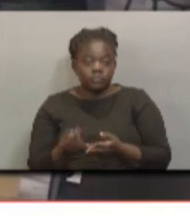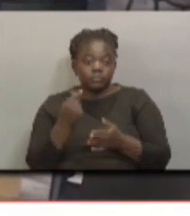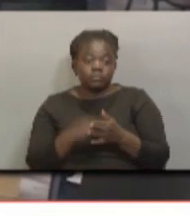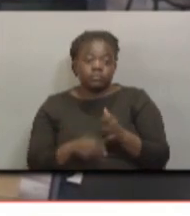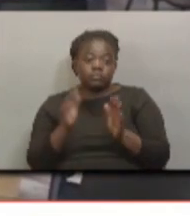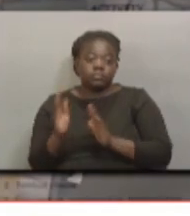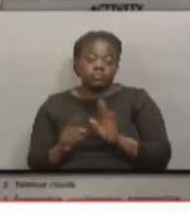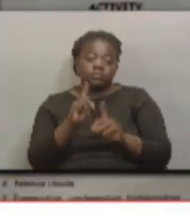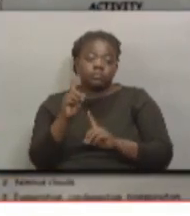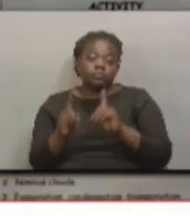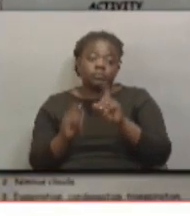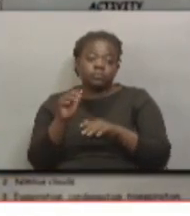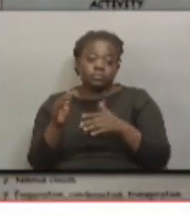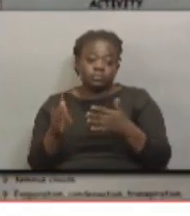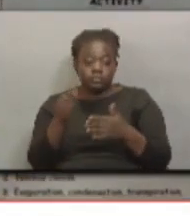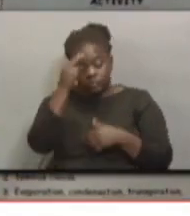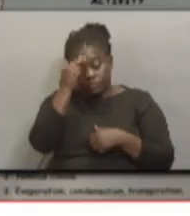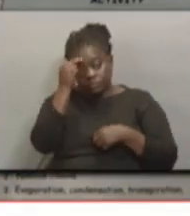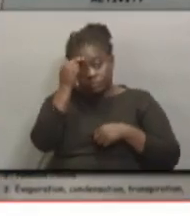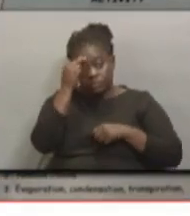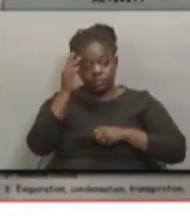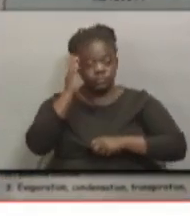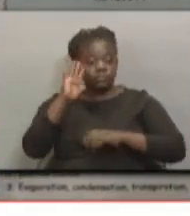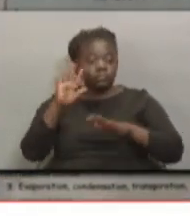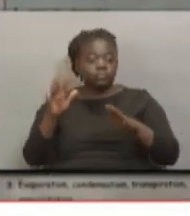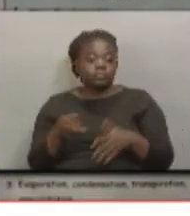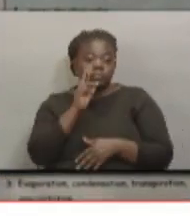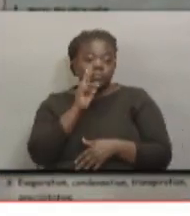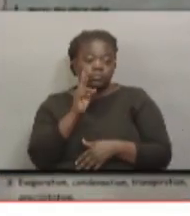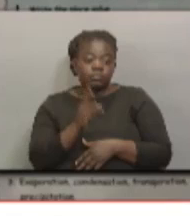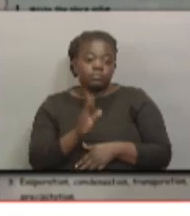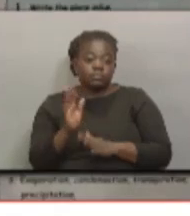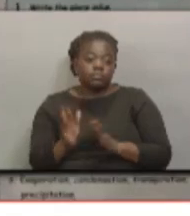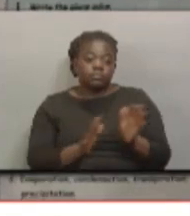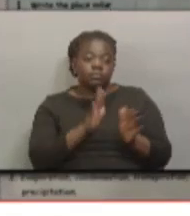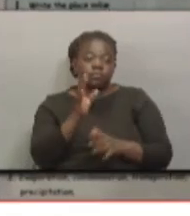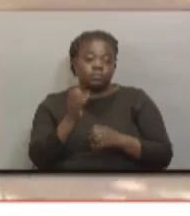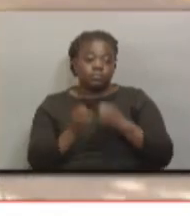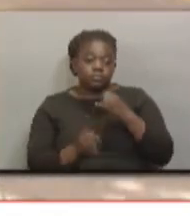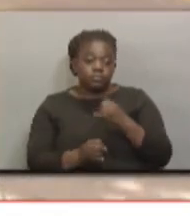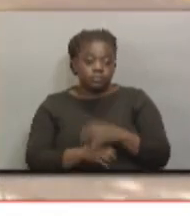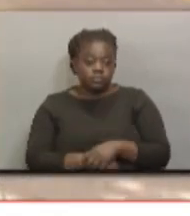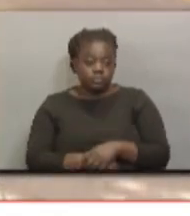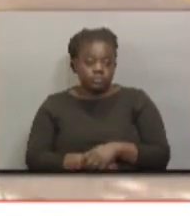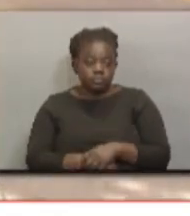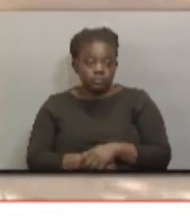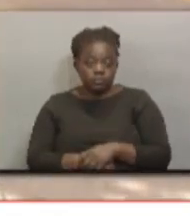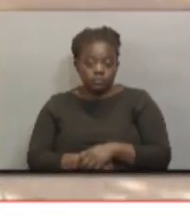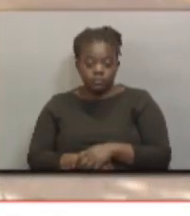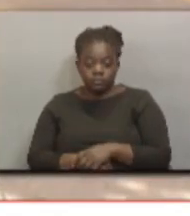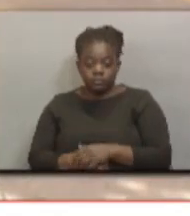baategese ebigezo bino okusobozesa abayizi okumanya we bayimiridde nga beetegekera ebyakamalirizo. Kubanga